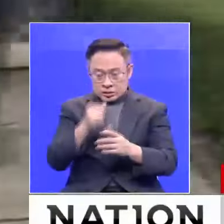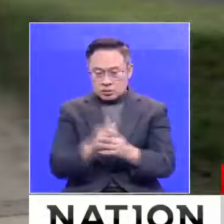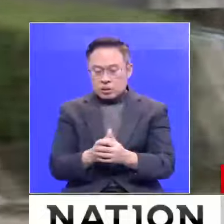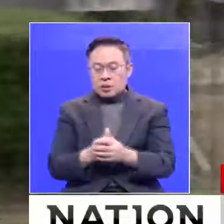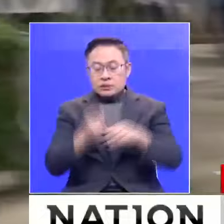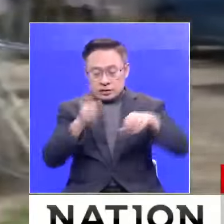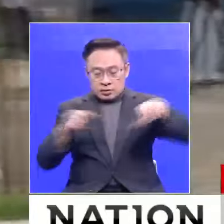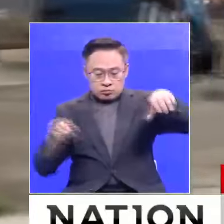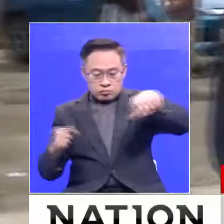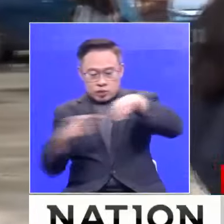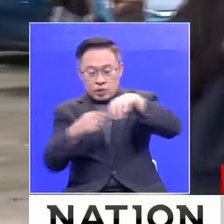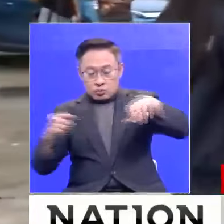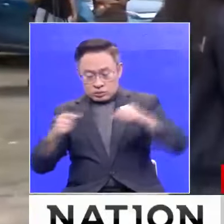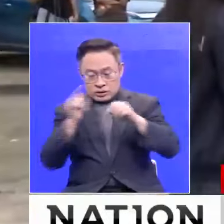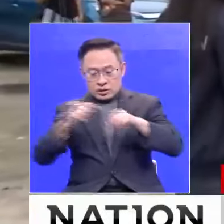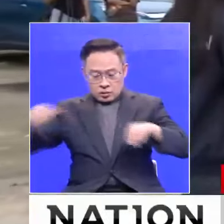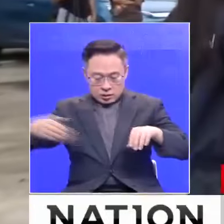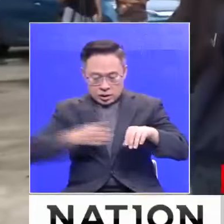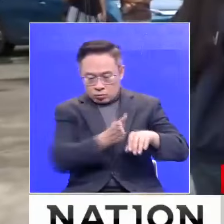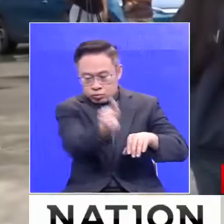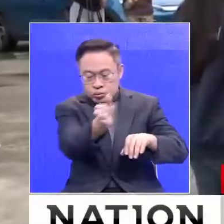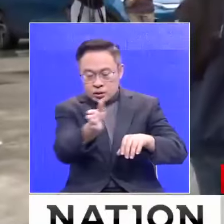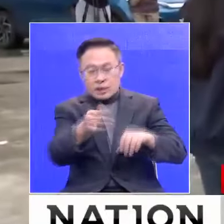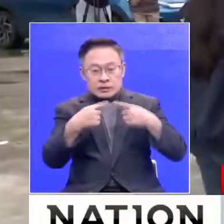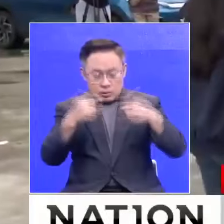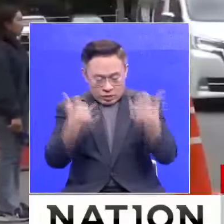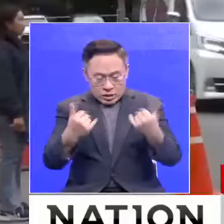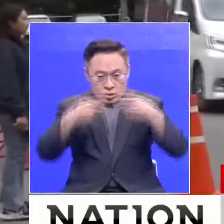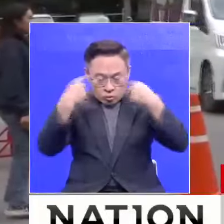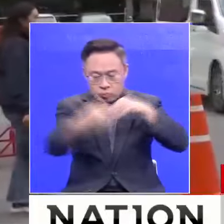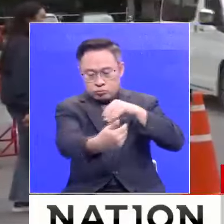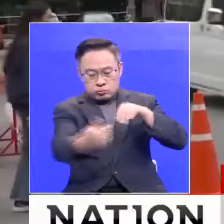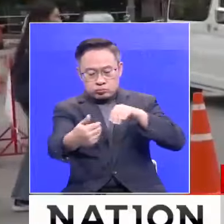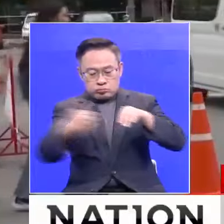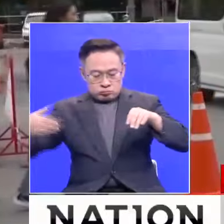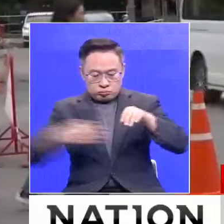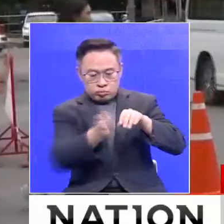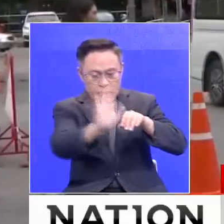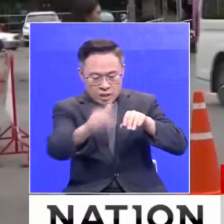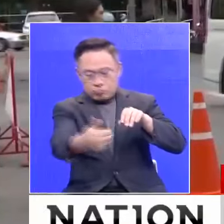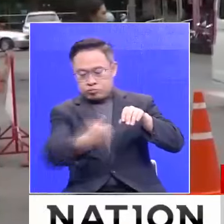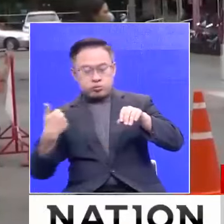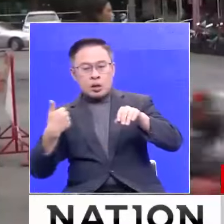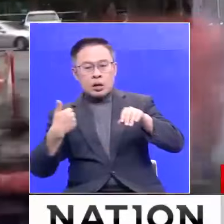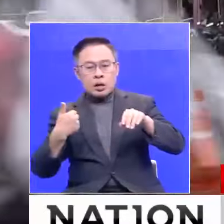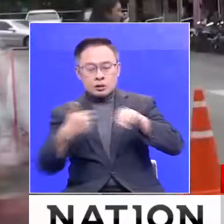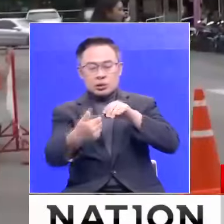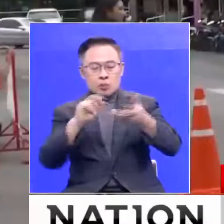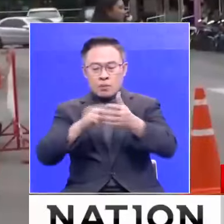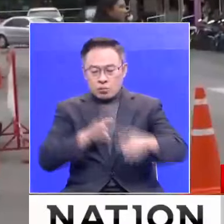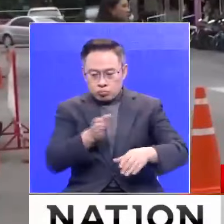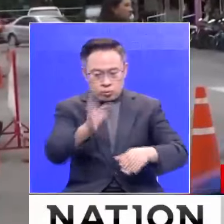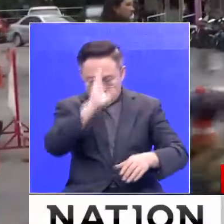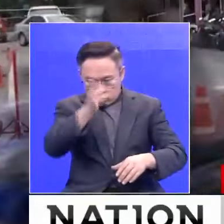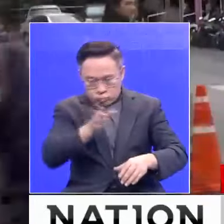ราลงไปสำรวจก็คือจะเข้าได้แค่บริเวณช่องทางหนึ่งแล้วก็จะต้องออกอีกช่องทางหนึ่งเท่านั้นโดยจะมีกลวยกั้นแต่ลักษณะของคนร้ายนั้นจะ